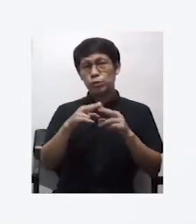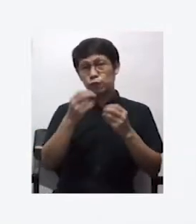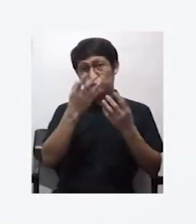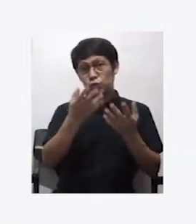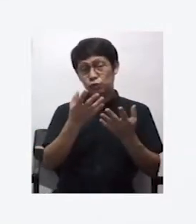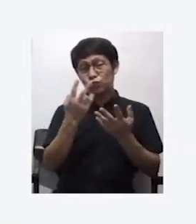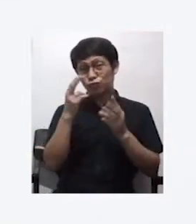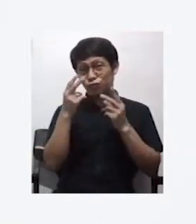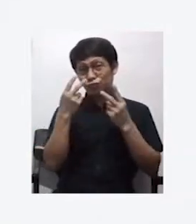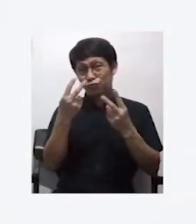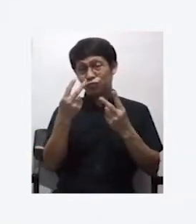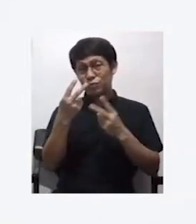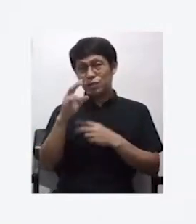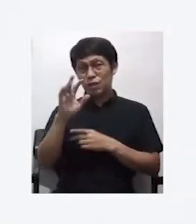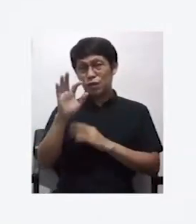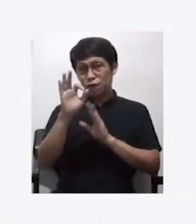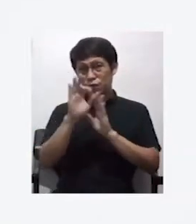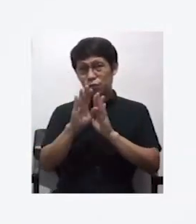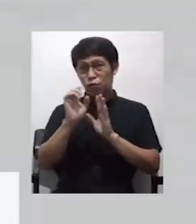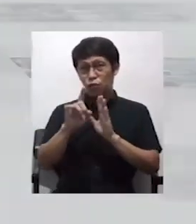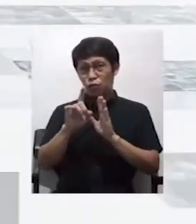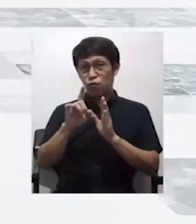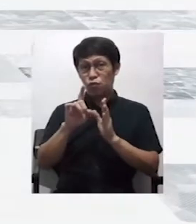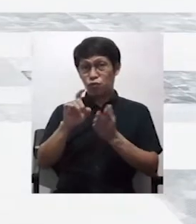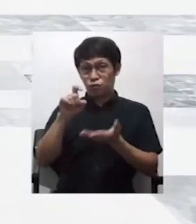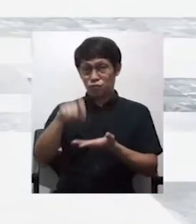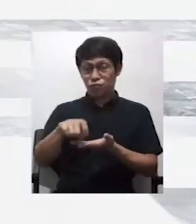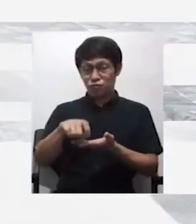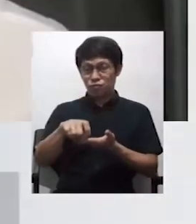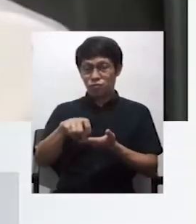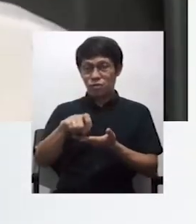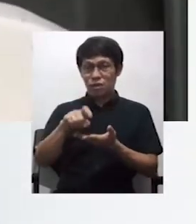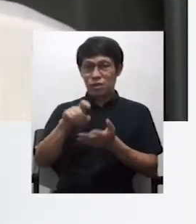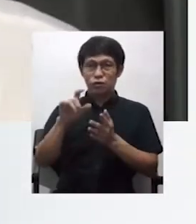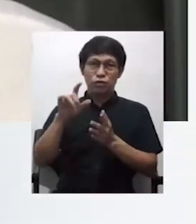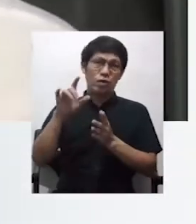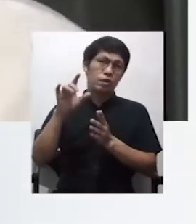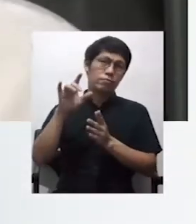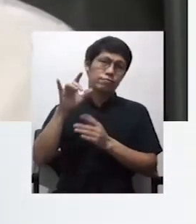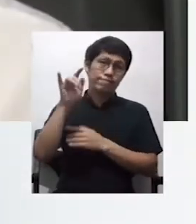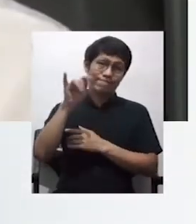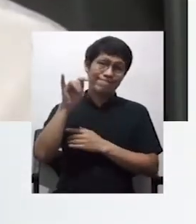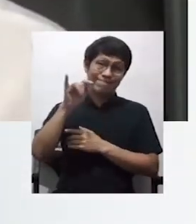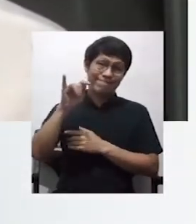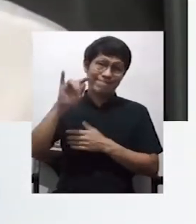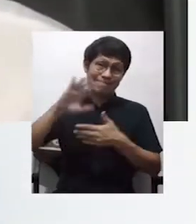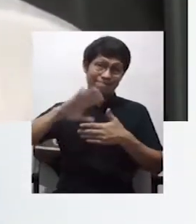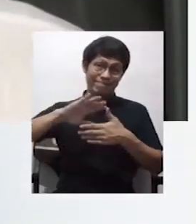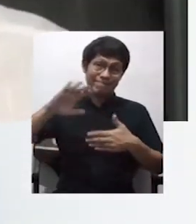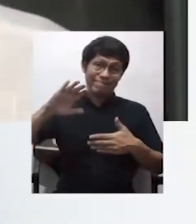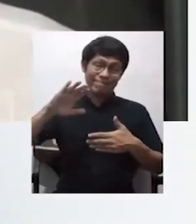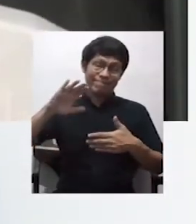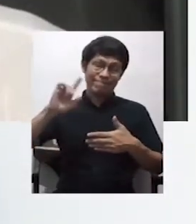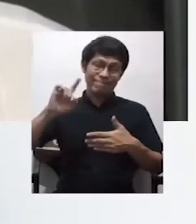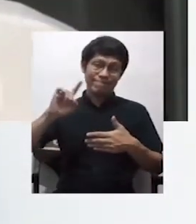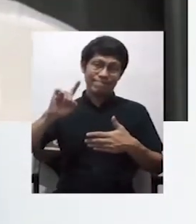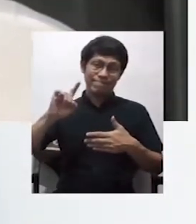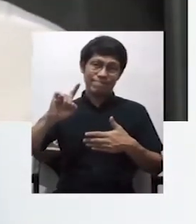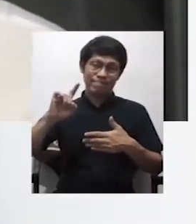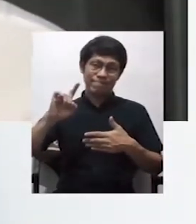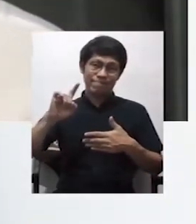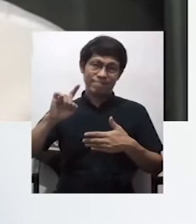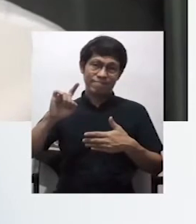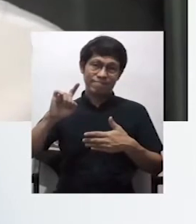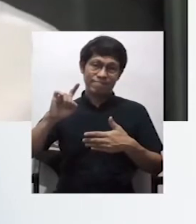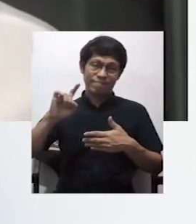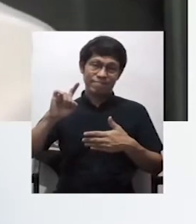ang pinagmumulan doon sa gallbladder. Para sa iba pang impormasyon mula sa mga eksperto, sundan